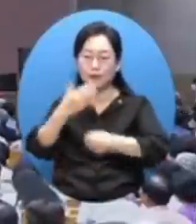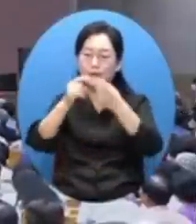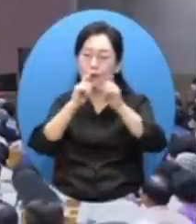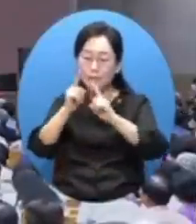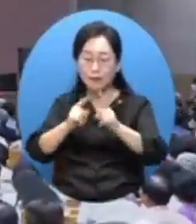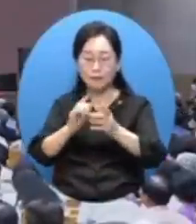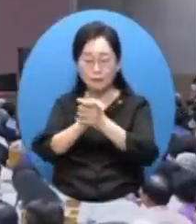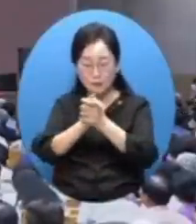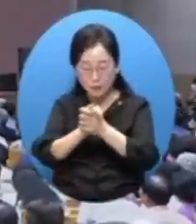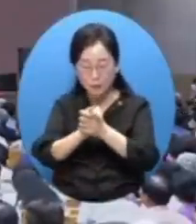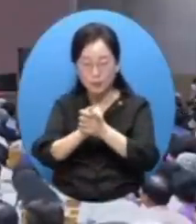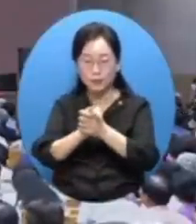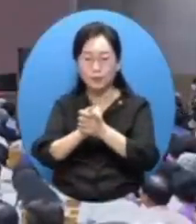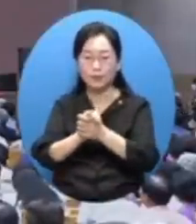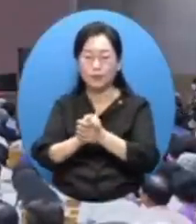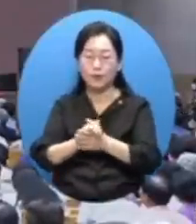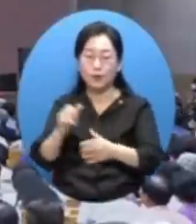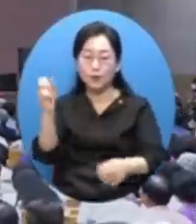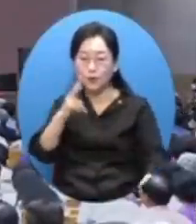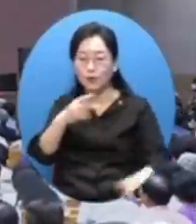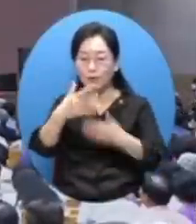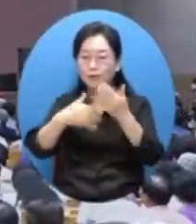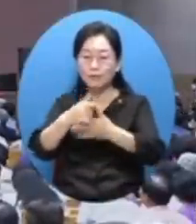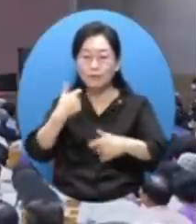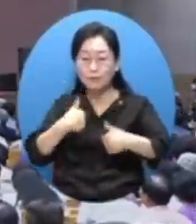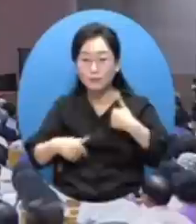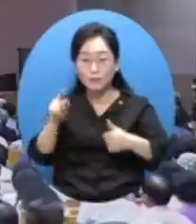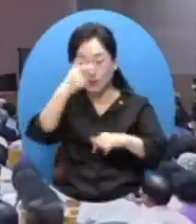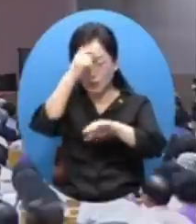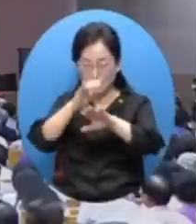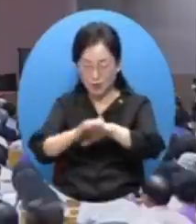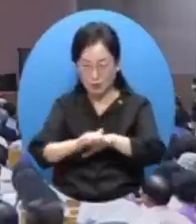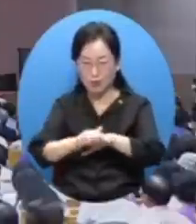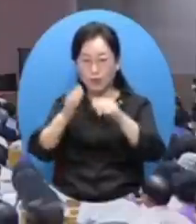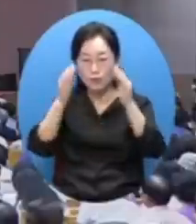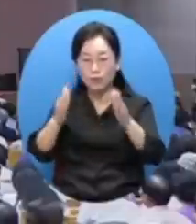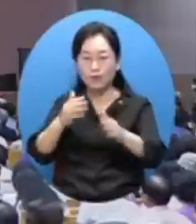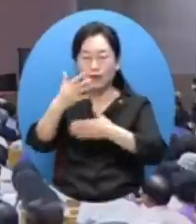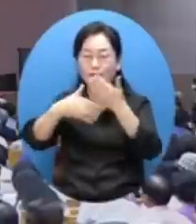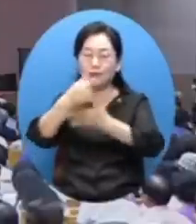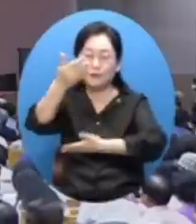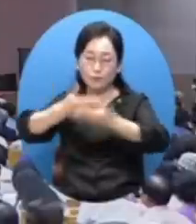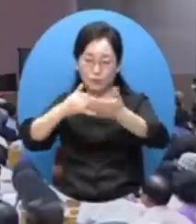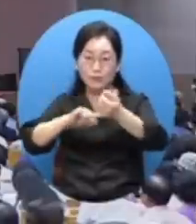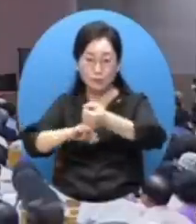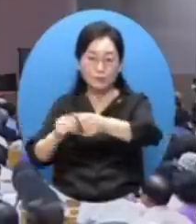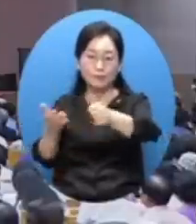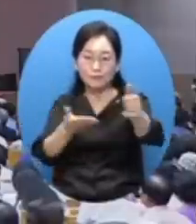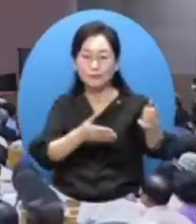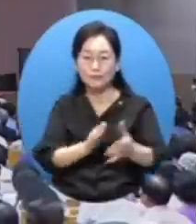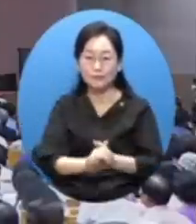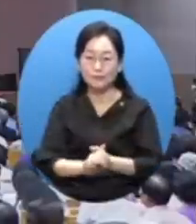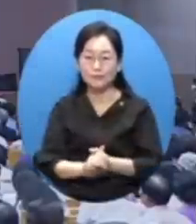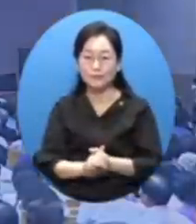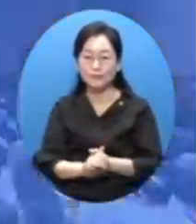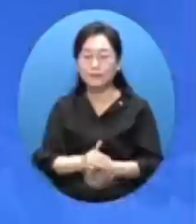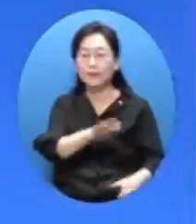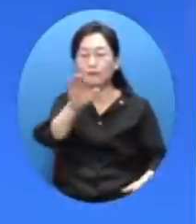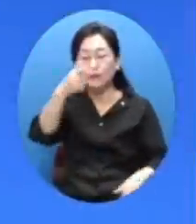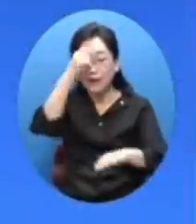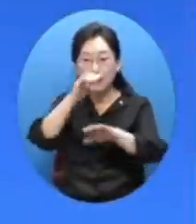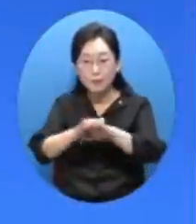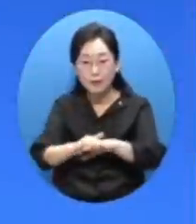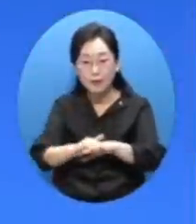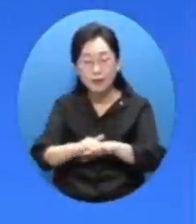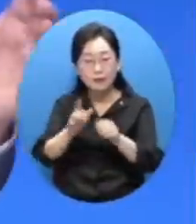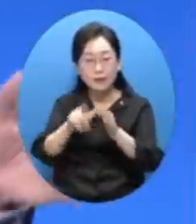교제하고 기도 안에서 교제하고 무엇보다도 하나님의 가장 기뻐하시는 예배를 통해서 주님과 교제하는 여러분 되기를 바랍니다. 우리는 예배 시간에